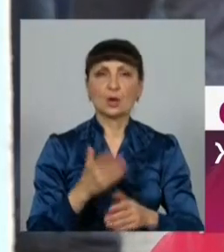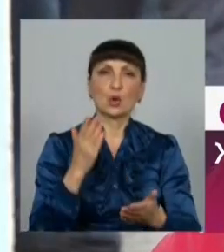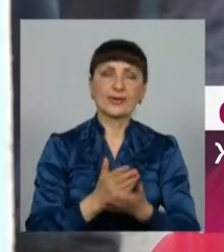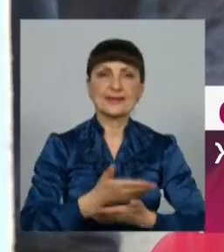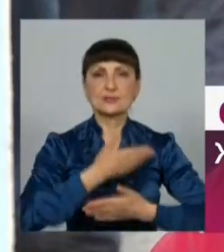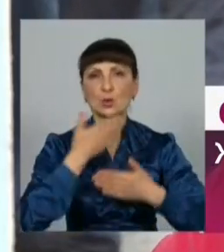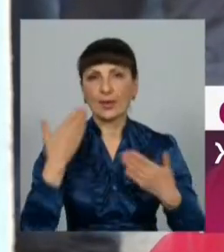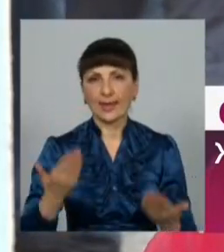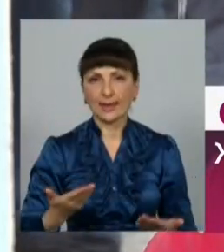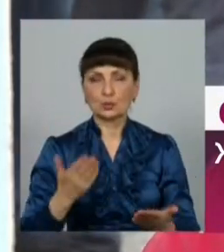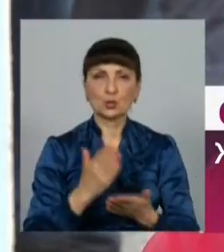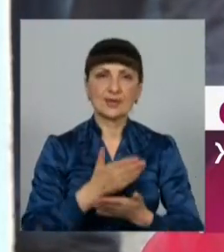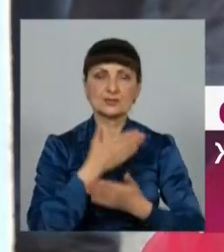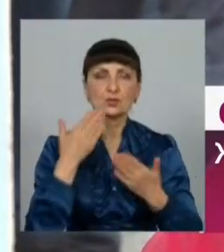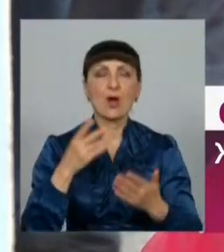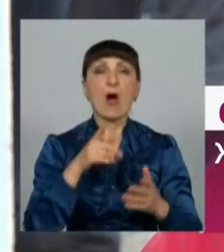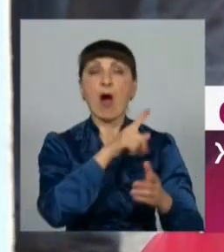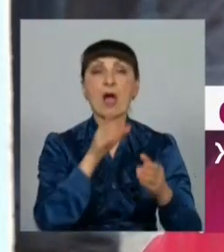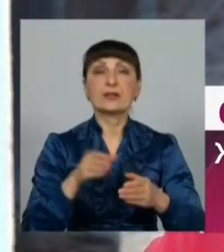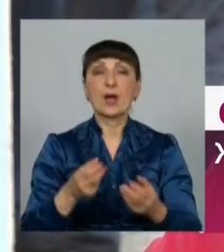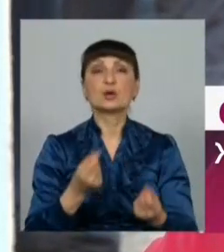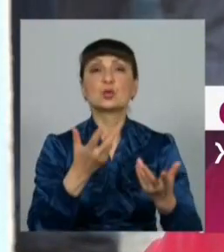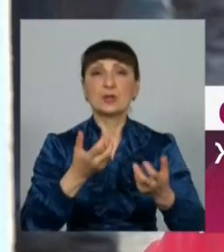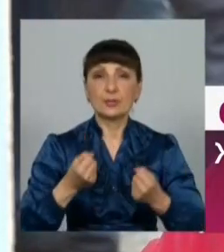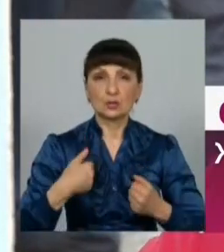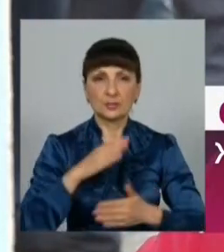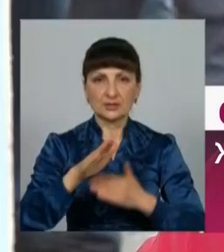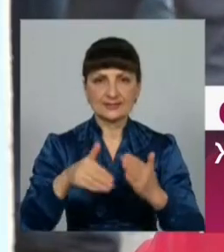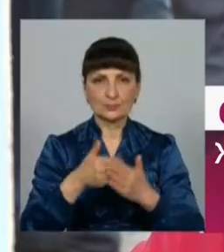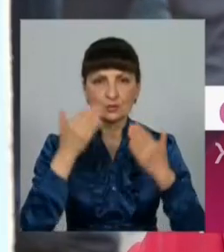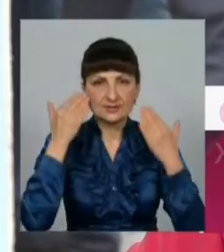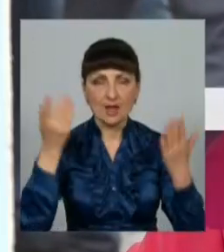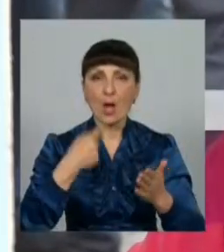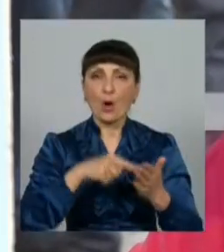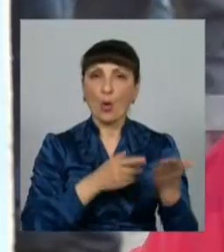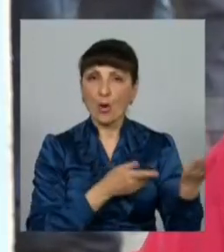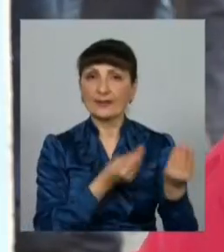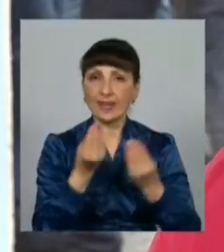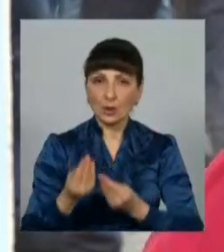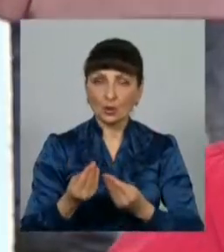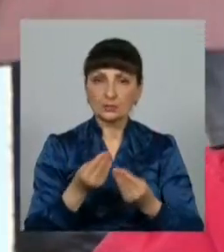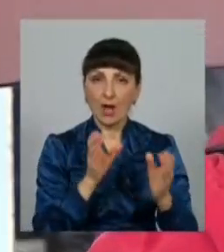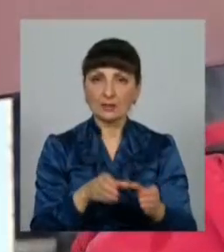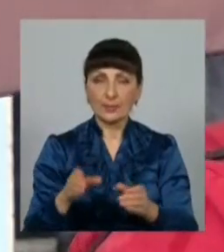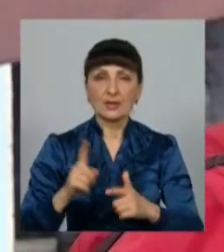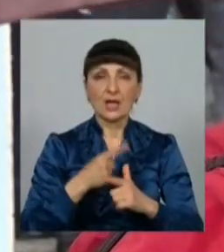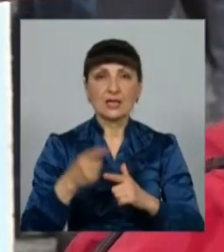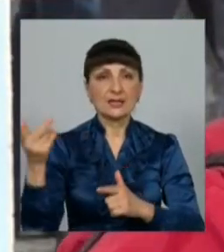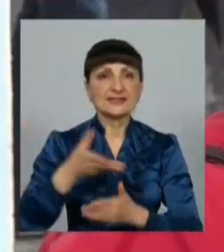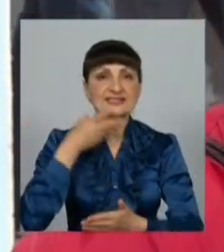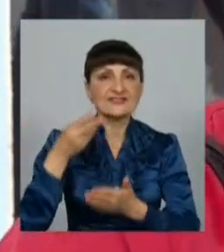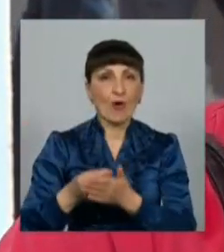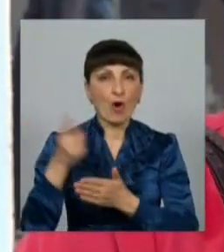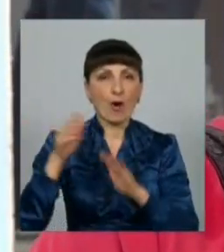не дает. Откуда берет отопление, мы до сих пор не знаем. Или в город будет соединиться, или